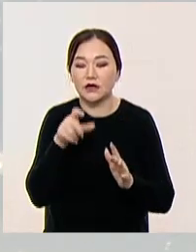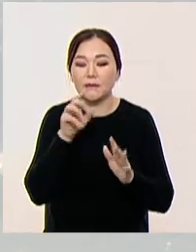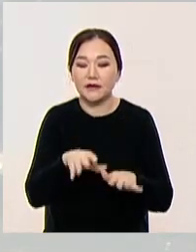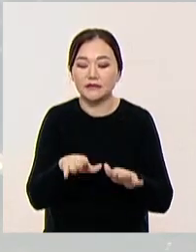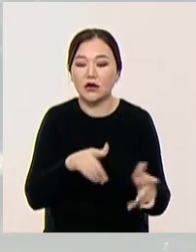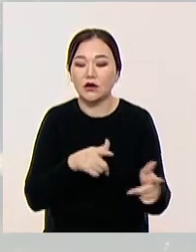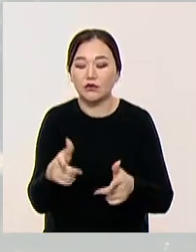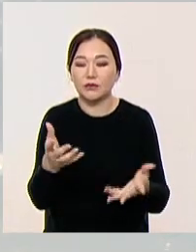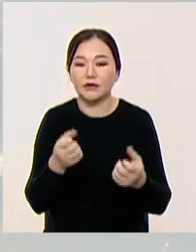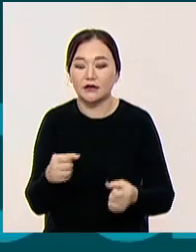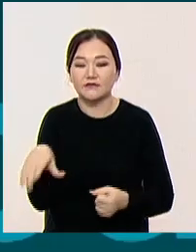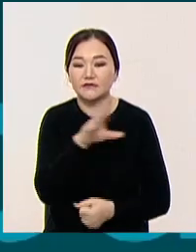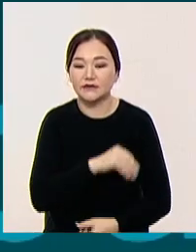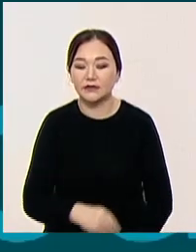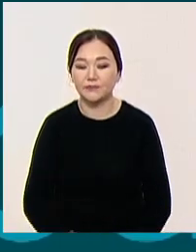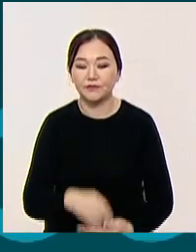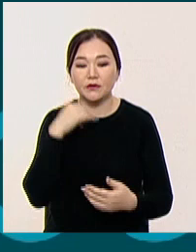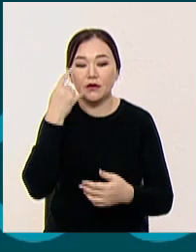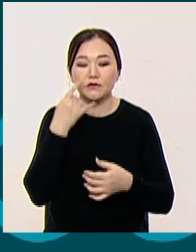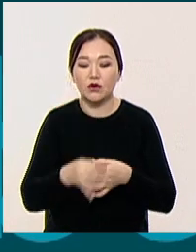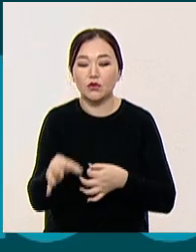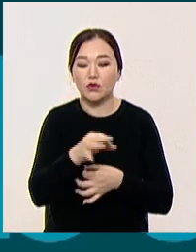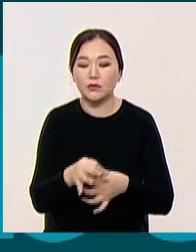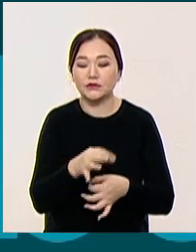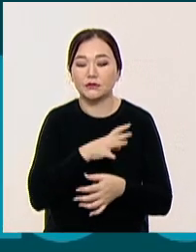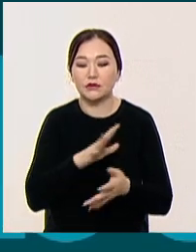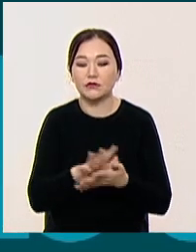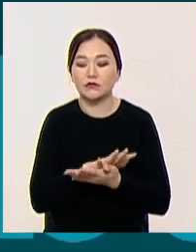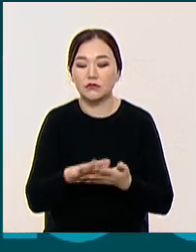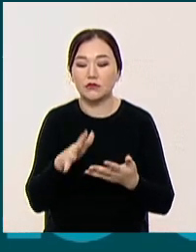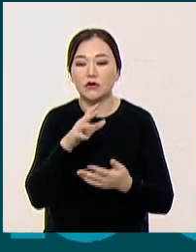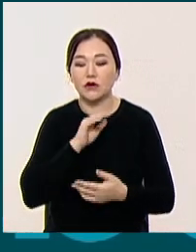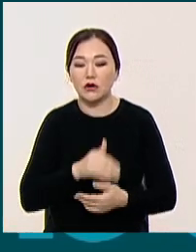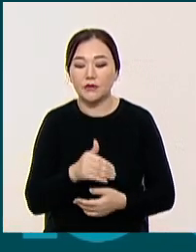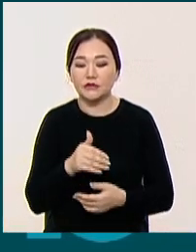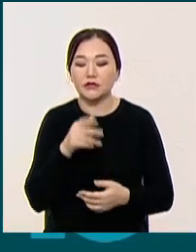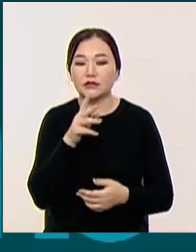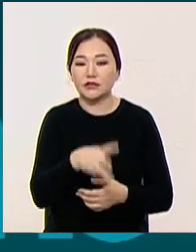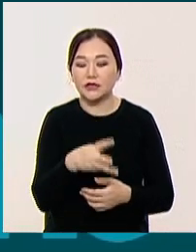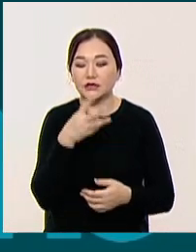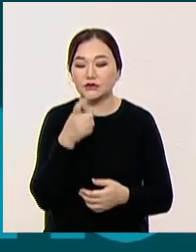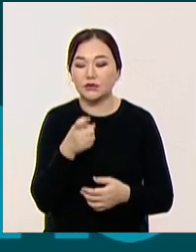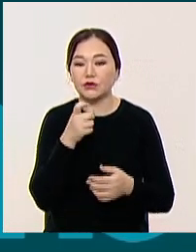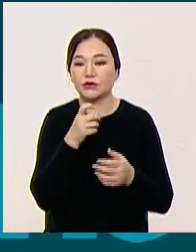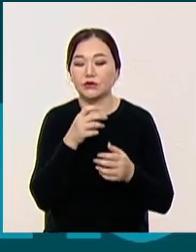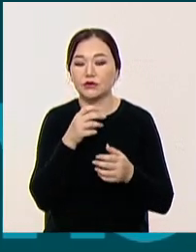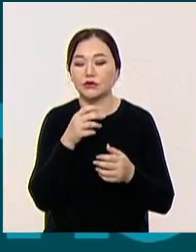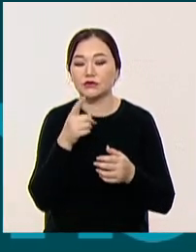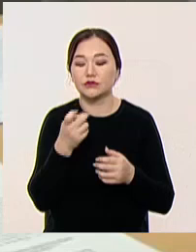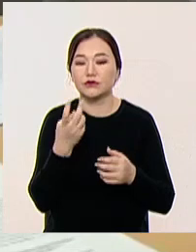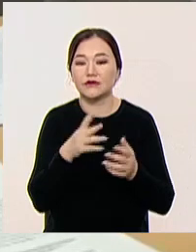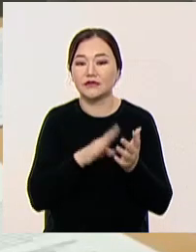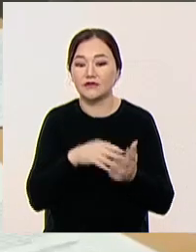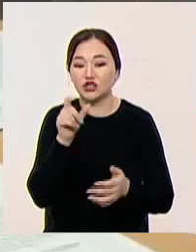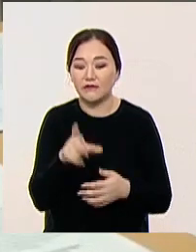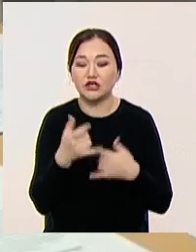местах готовы принять всех. В Павлодарской области доведена квота в количестве 3189 человек. На